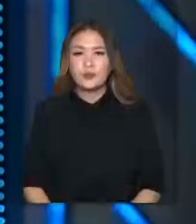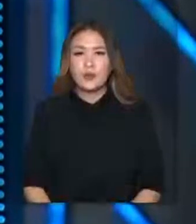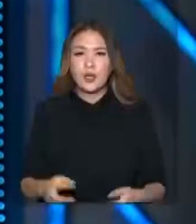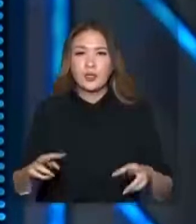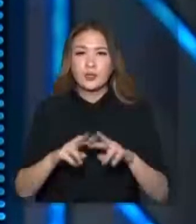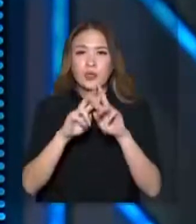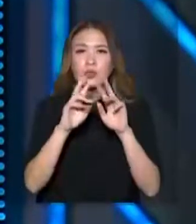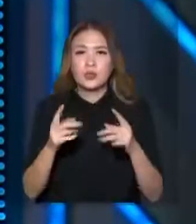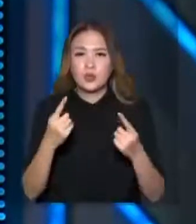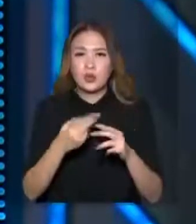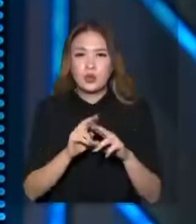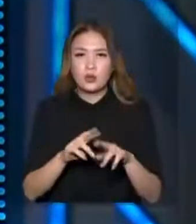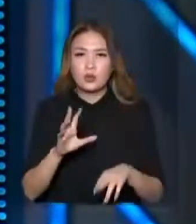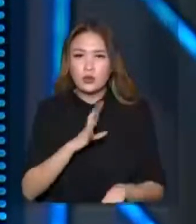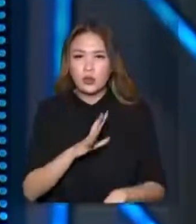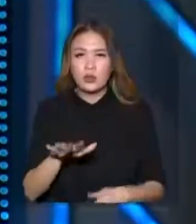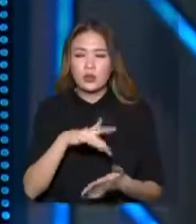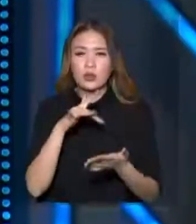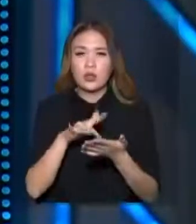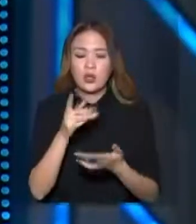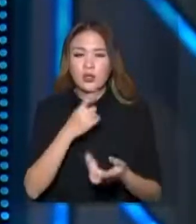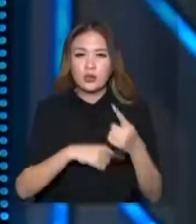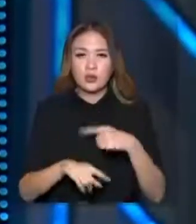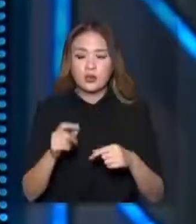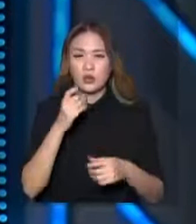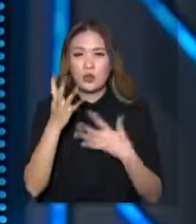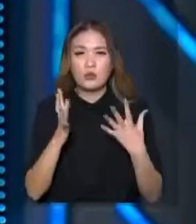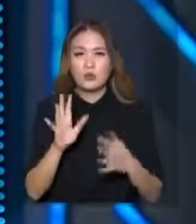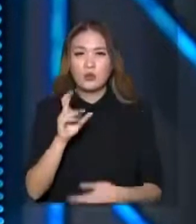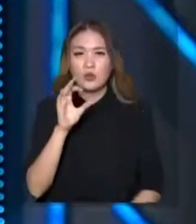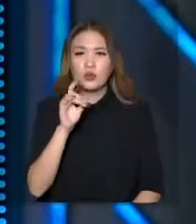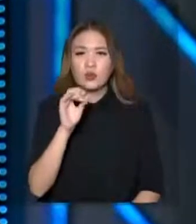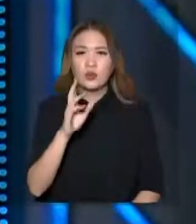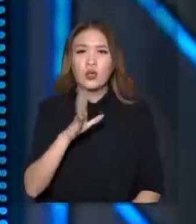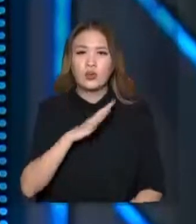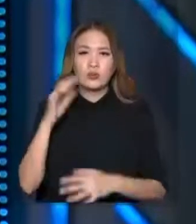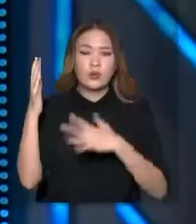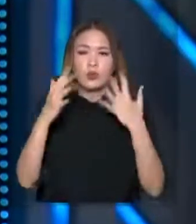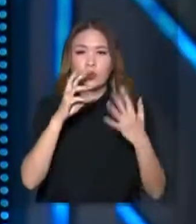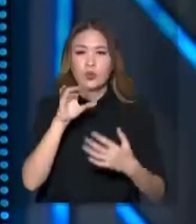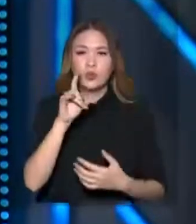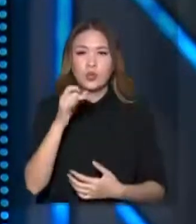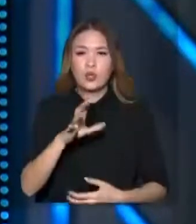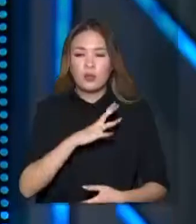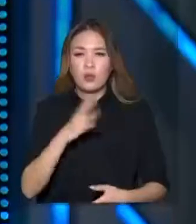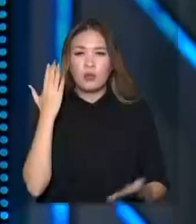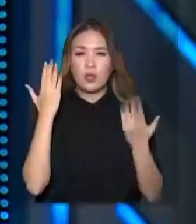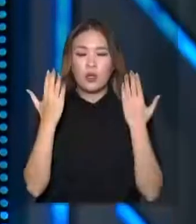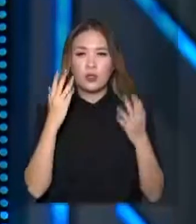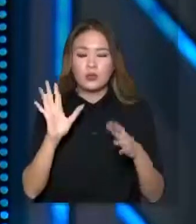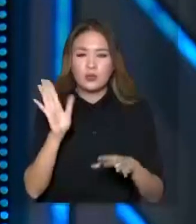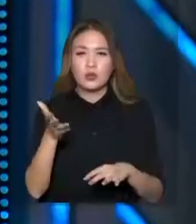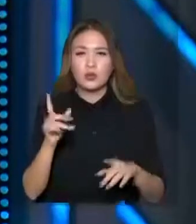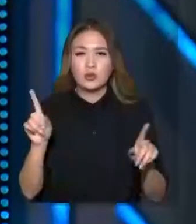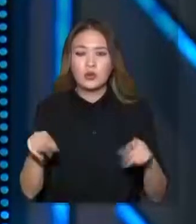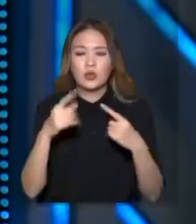Астана іргесіндегі көне қалашығы қайта жаңғырады. Осылайша Бозоқ Аспанасты музейі ұлттық паркі құрылады. Бүгін